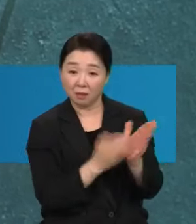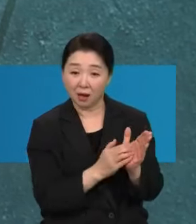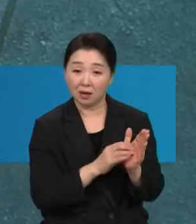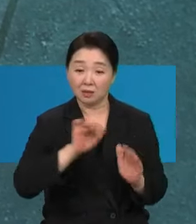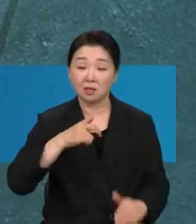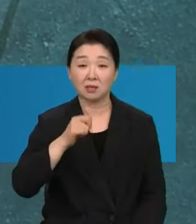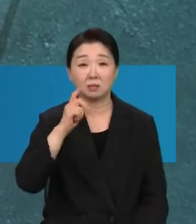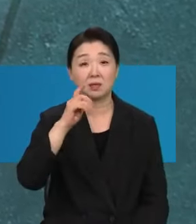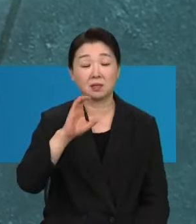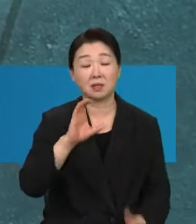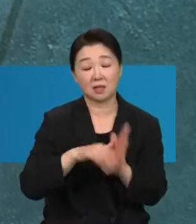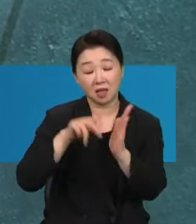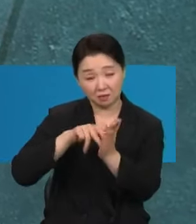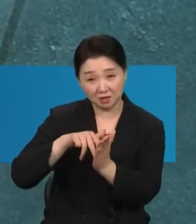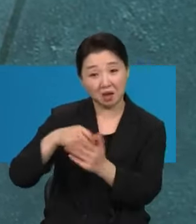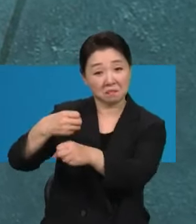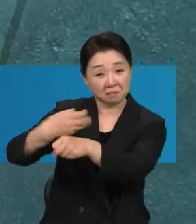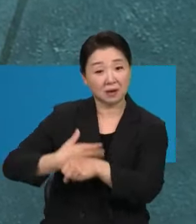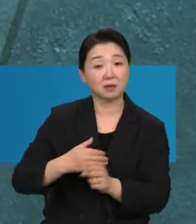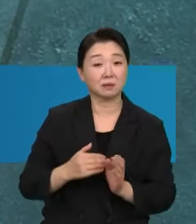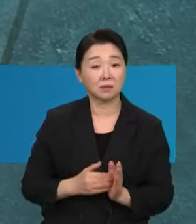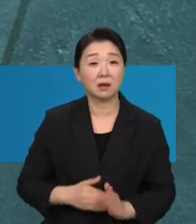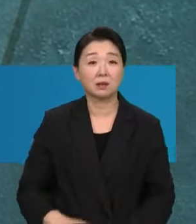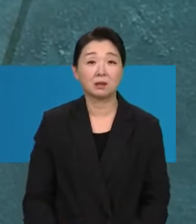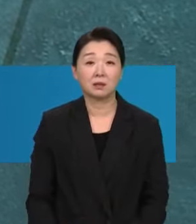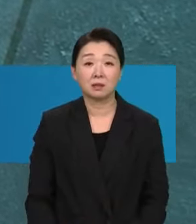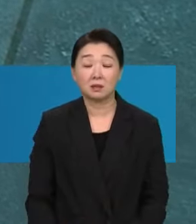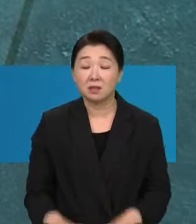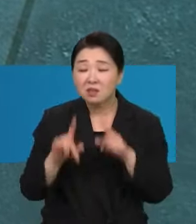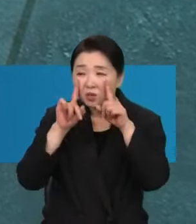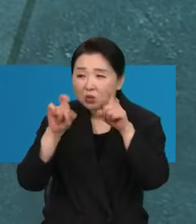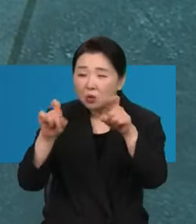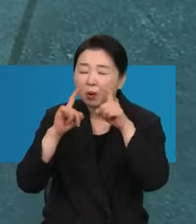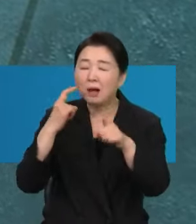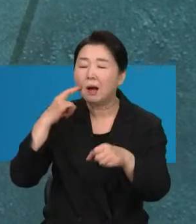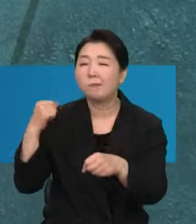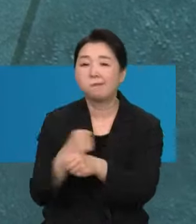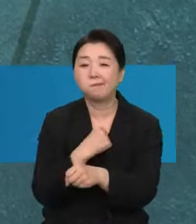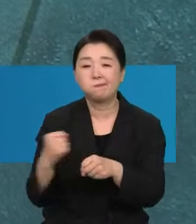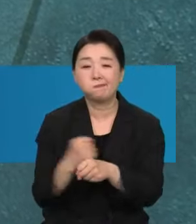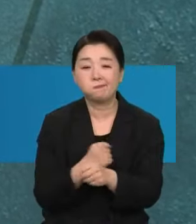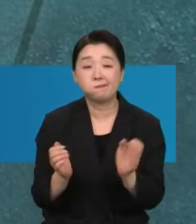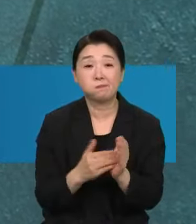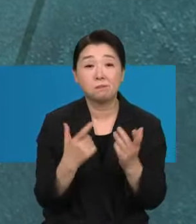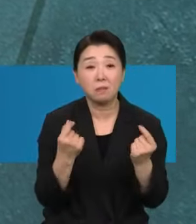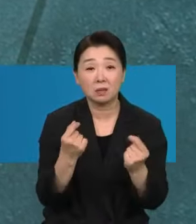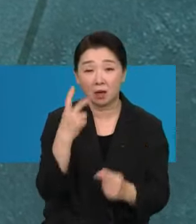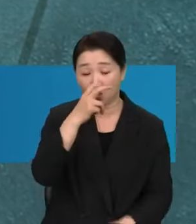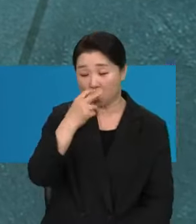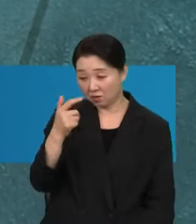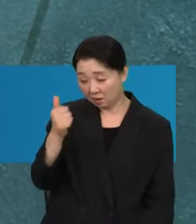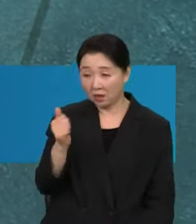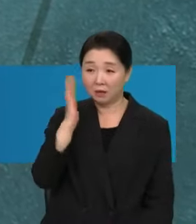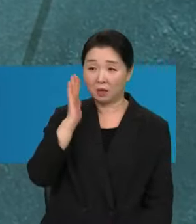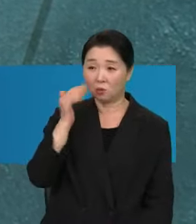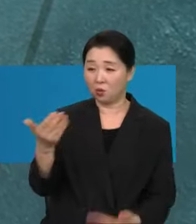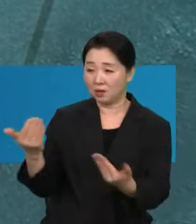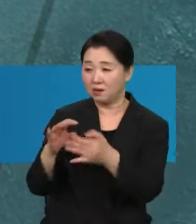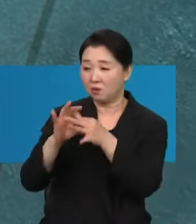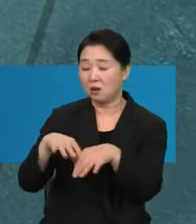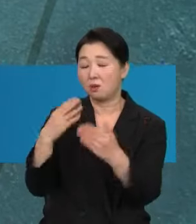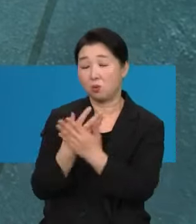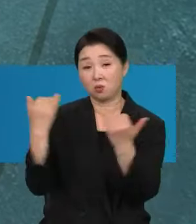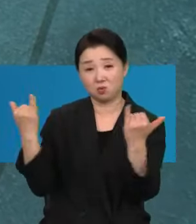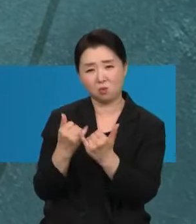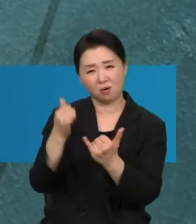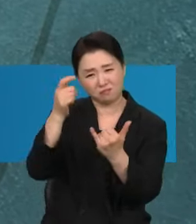JTBC에 처음으로 입장을 밝혔습니다. 제기된 의혹은 거짓 공작이라며 경호처장으로서 대통령 일정과 관련해 통화한